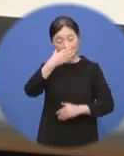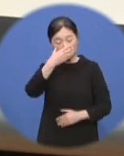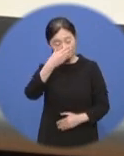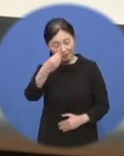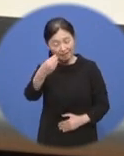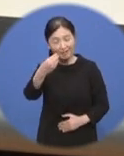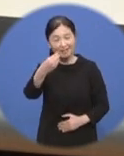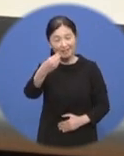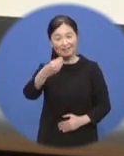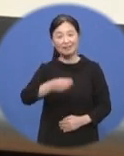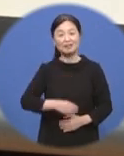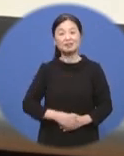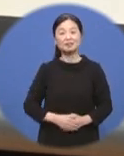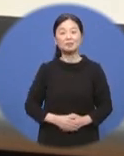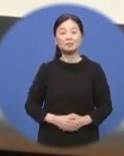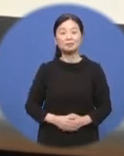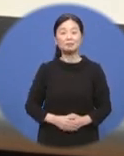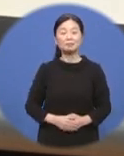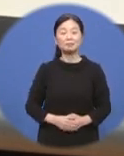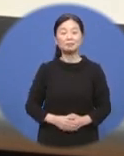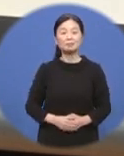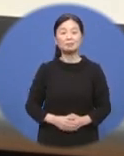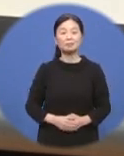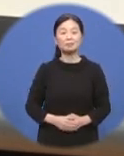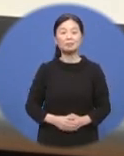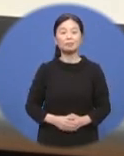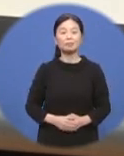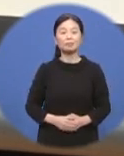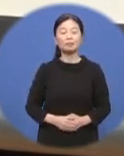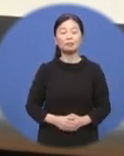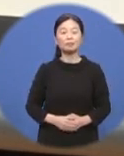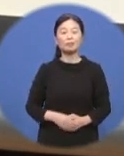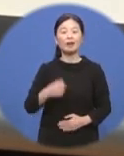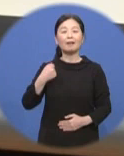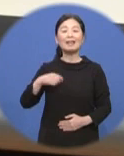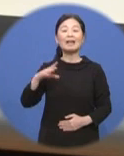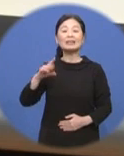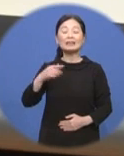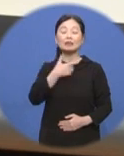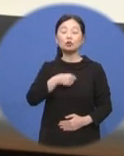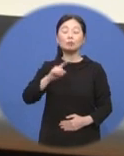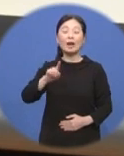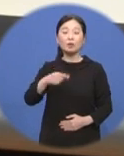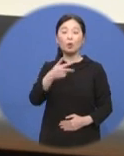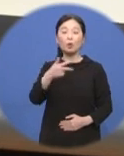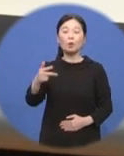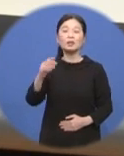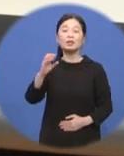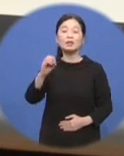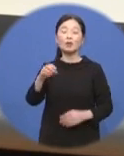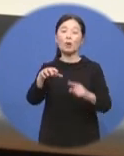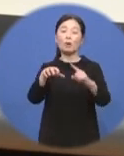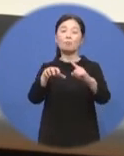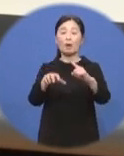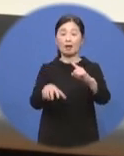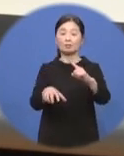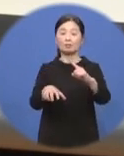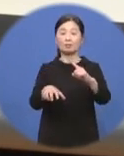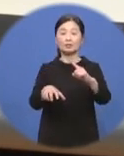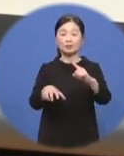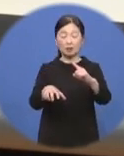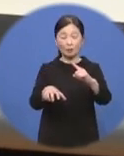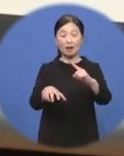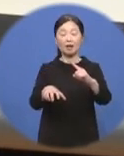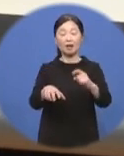形です。ですからこの南紀熊野ジオパークという、場所ですはもう非常にね素晴らしい自